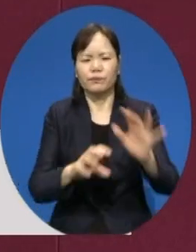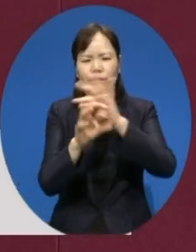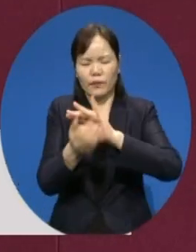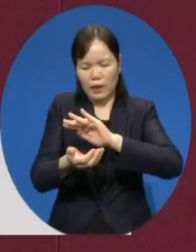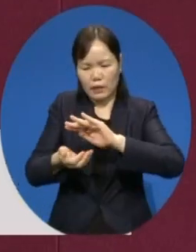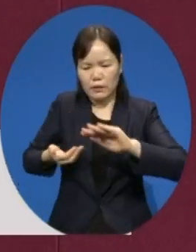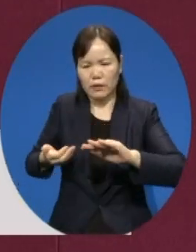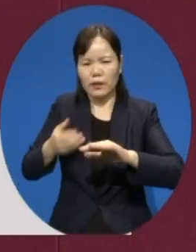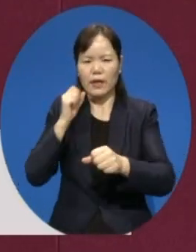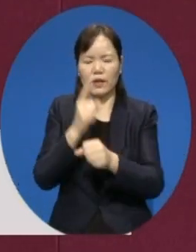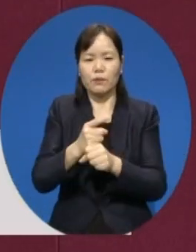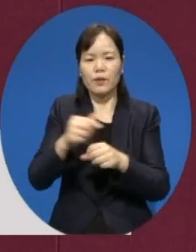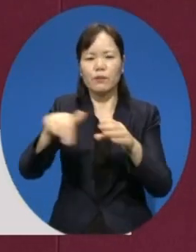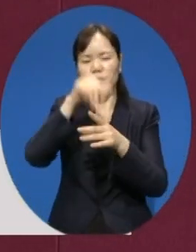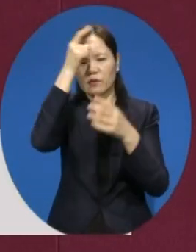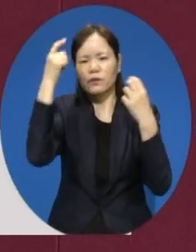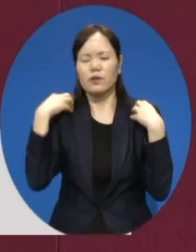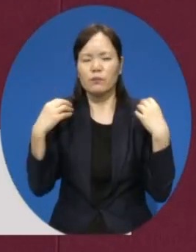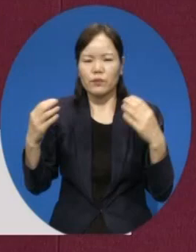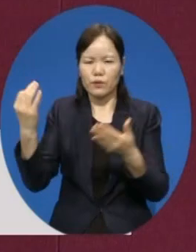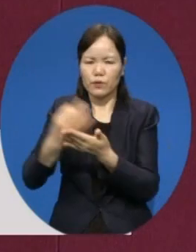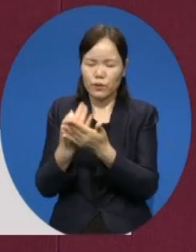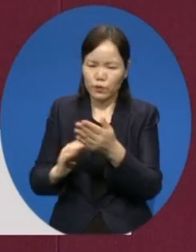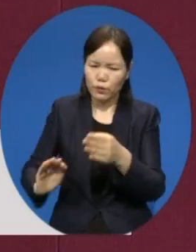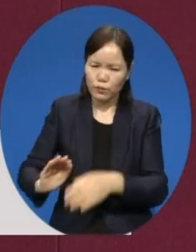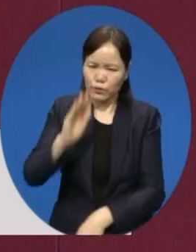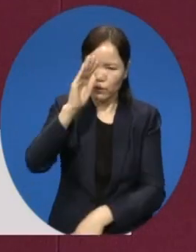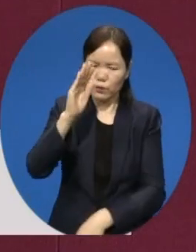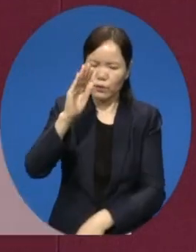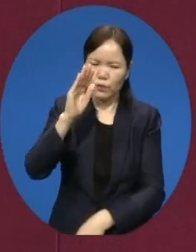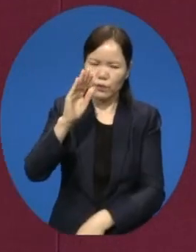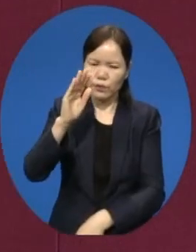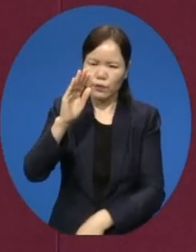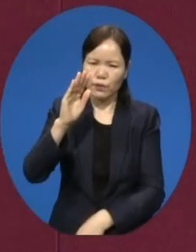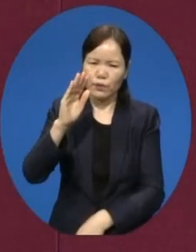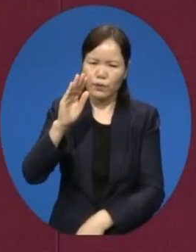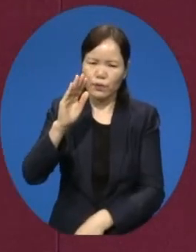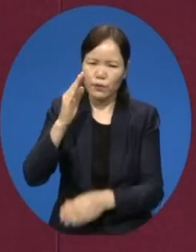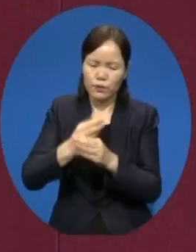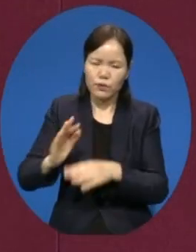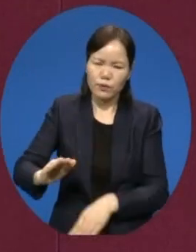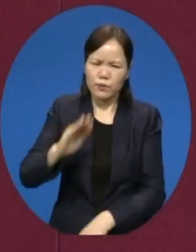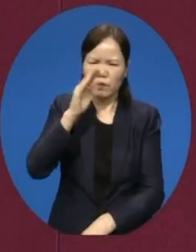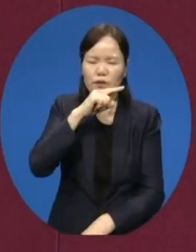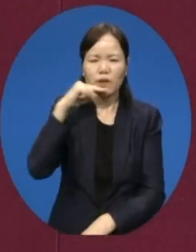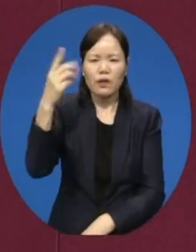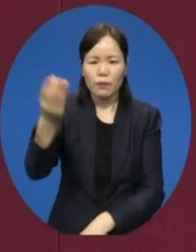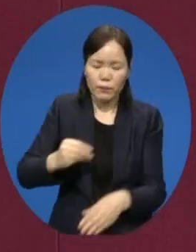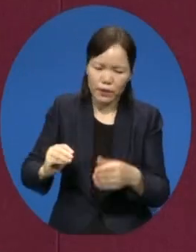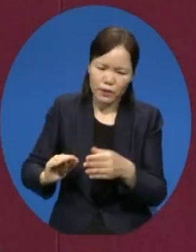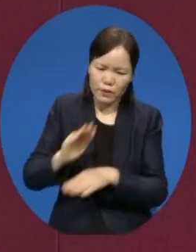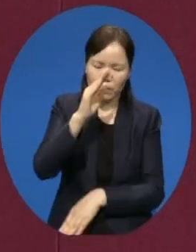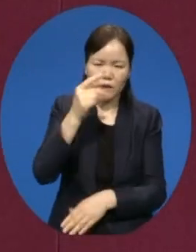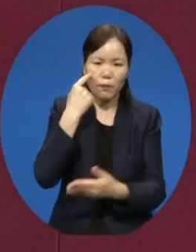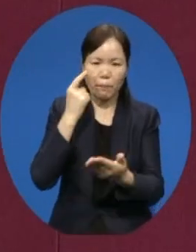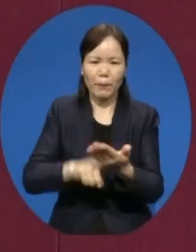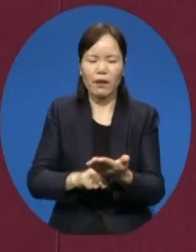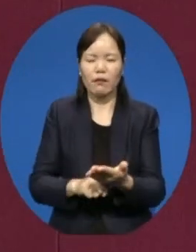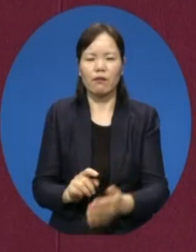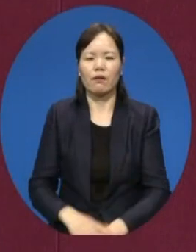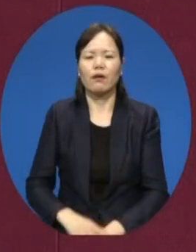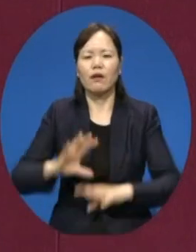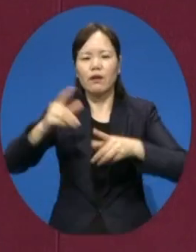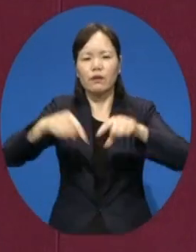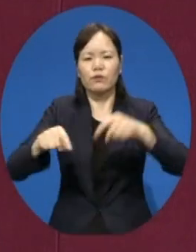이전에 이미 문재인 정부 소득 주도 성장, 빚더미 주도 성장인 것이 드러났습니다. 문재인 정권 국정